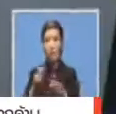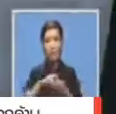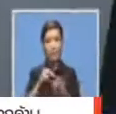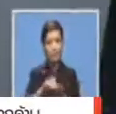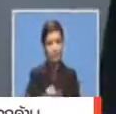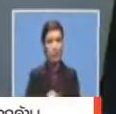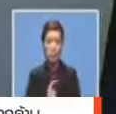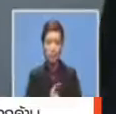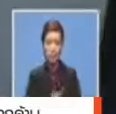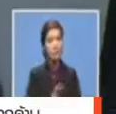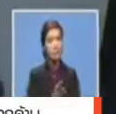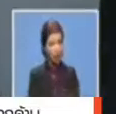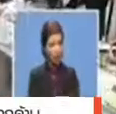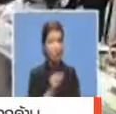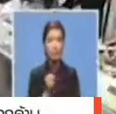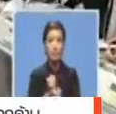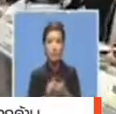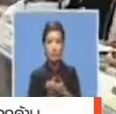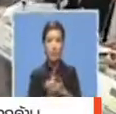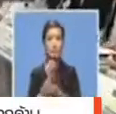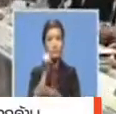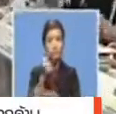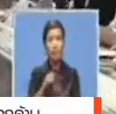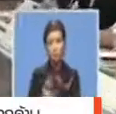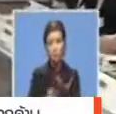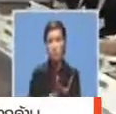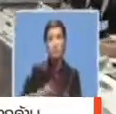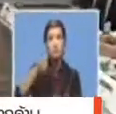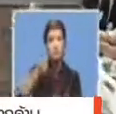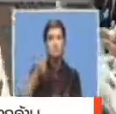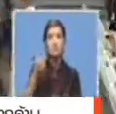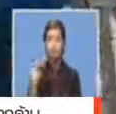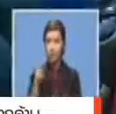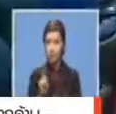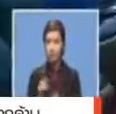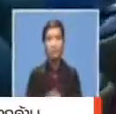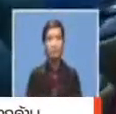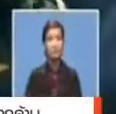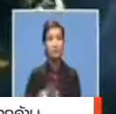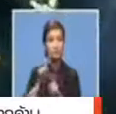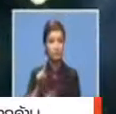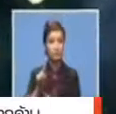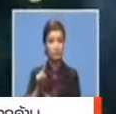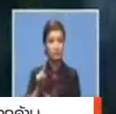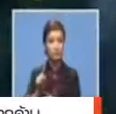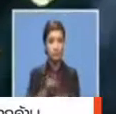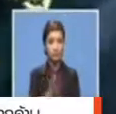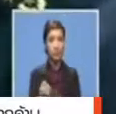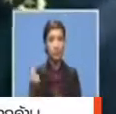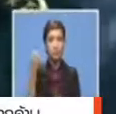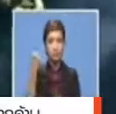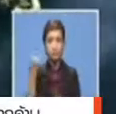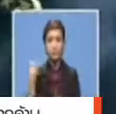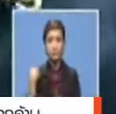เรื่องทุกอย่างก็เป็นตัวเลขวัดผลได้นะครับรวมไปถึงยังมีการปฏิรูปการเมืองการคัดสรรการถอดถอนบุคคลทางการเมื